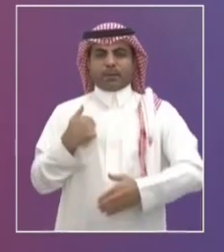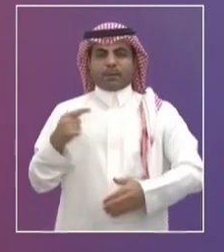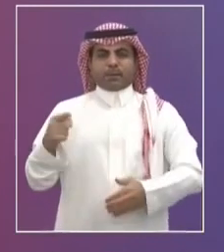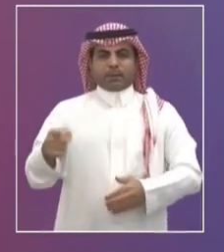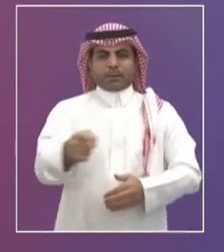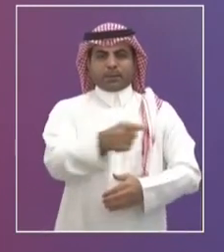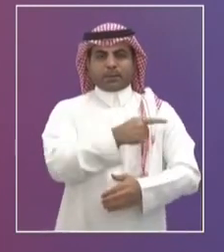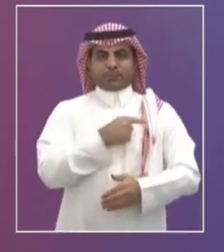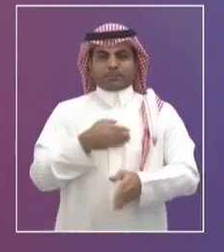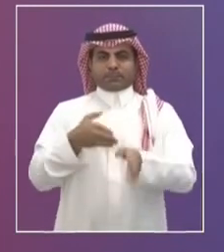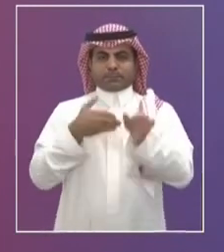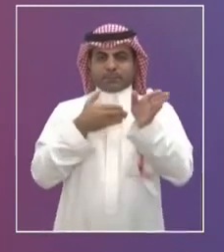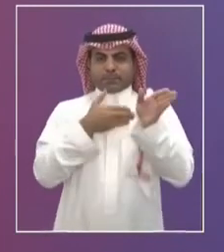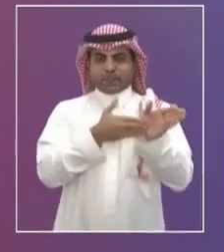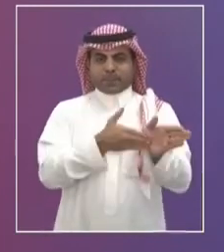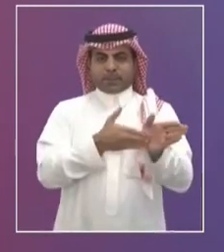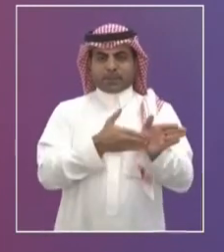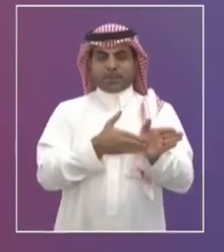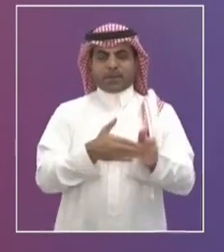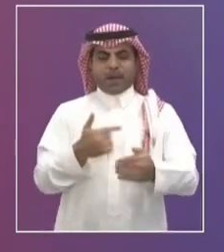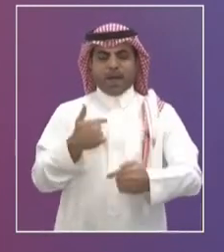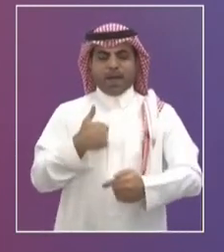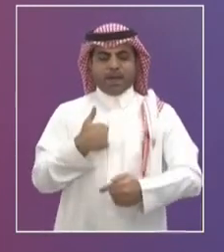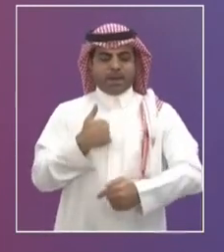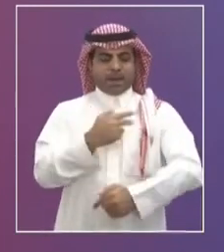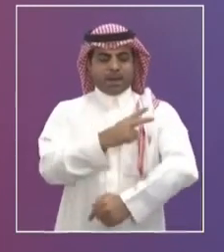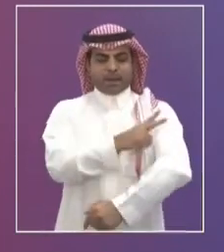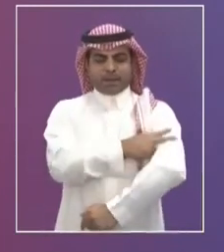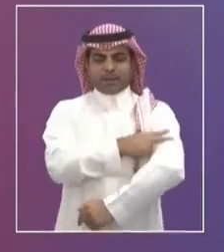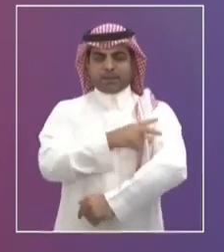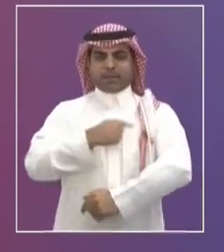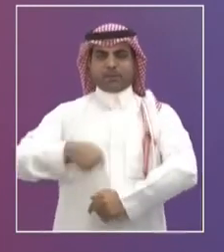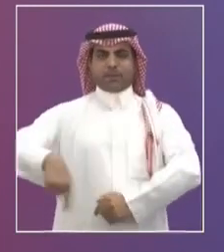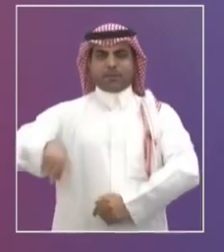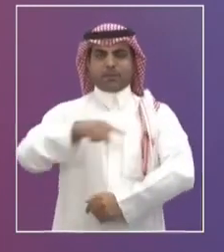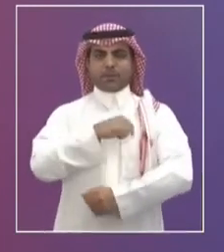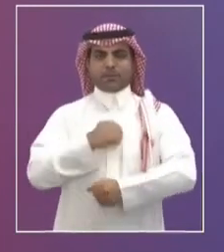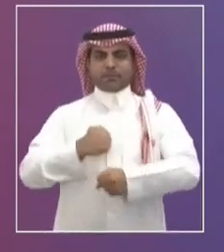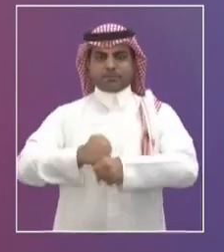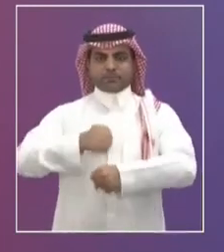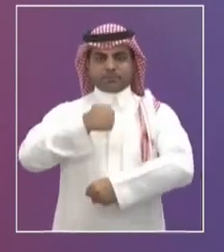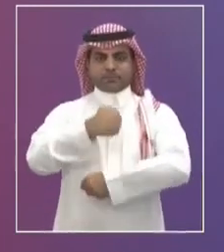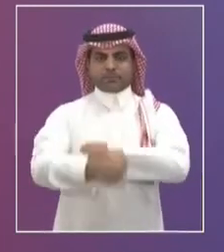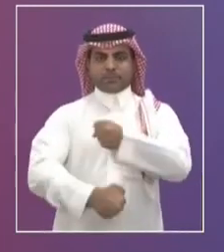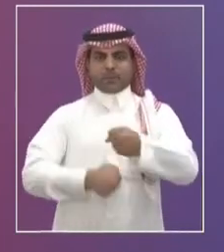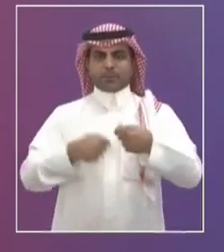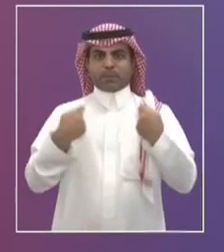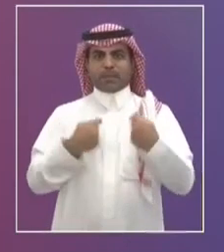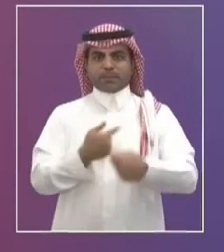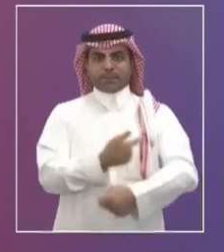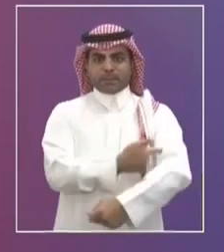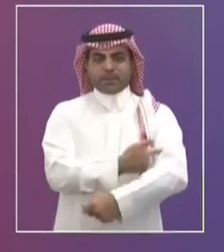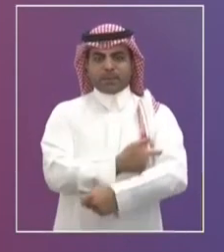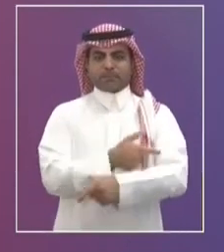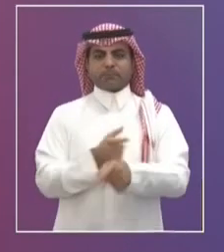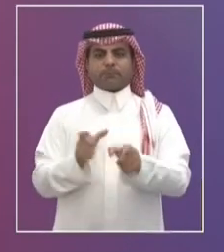بدورنا كطواقم صحية ومسؤولين في القطاع الصحي